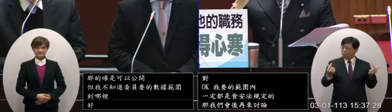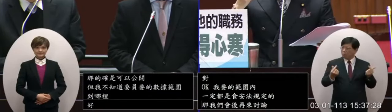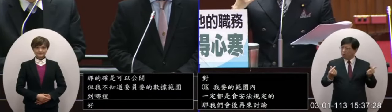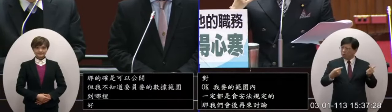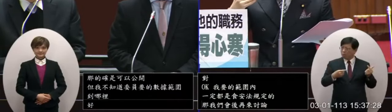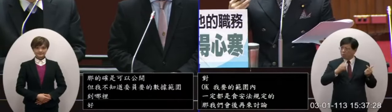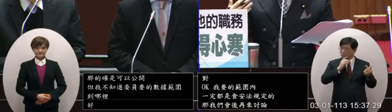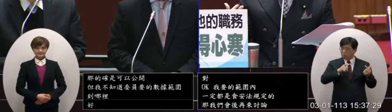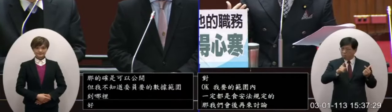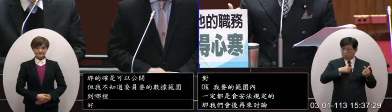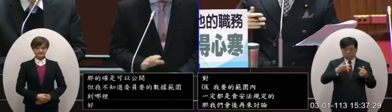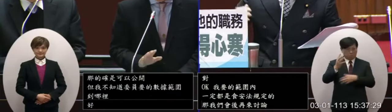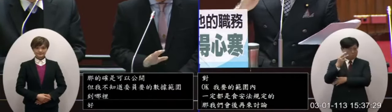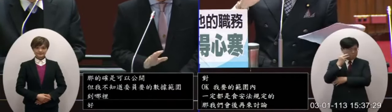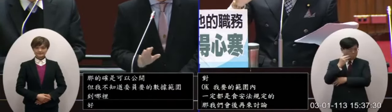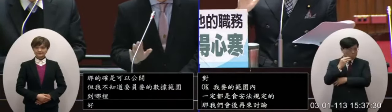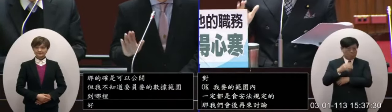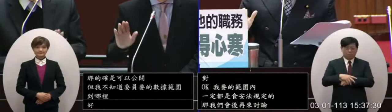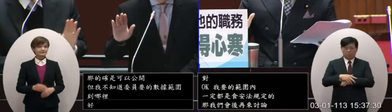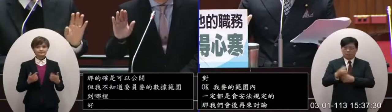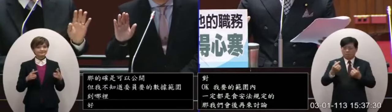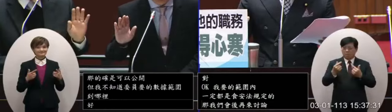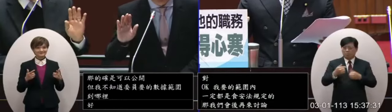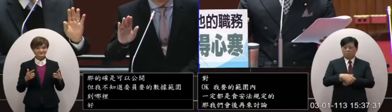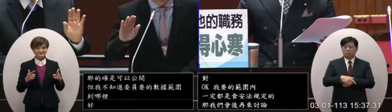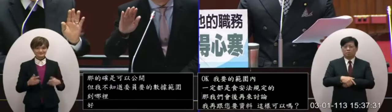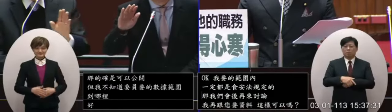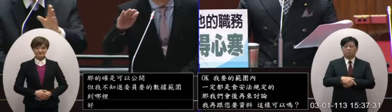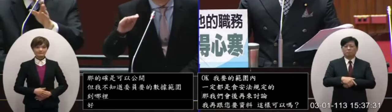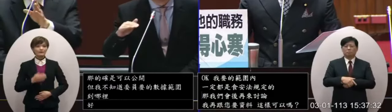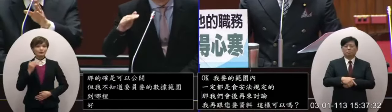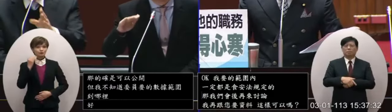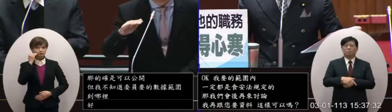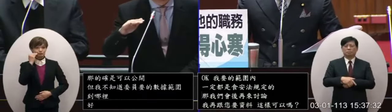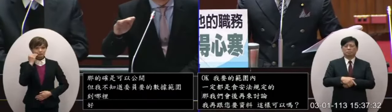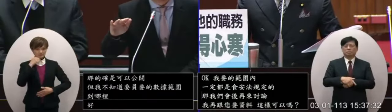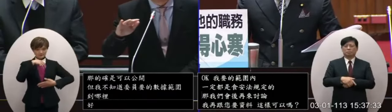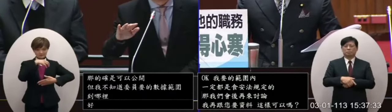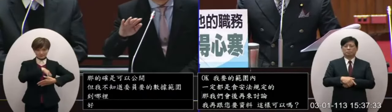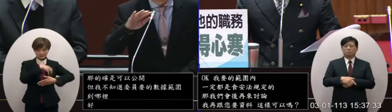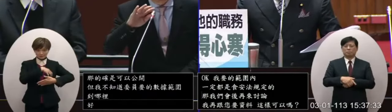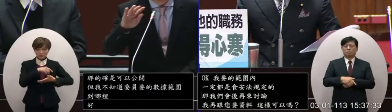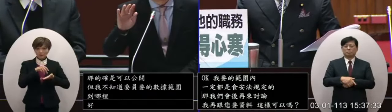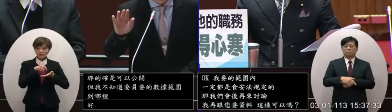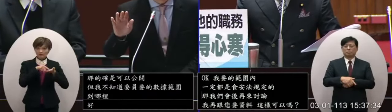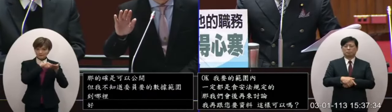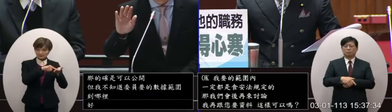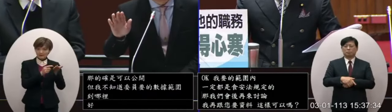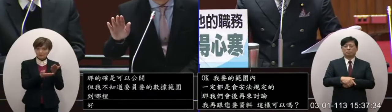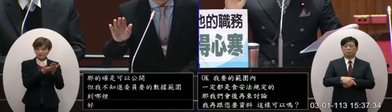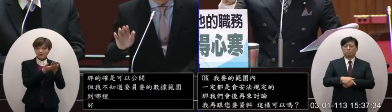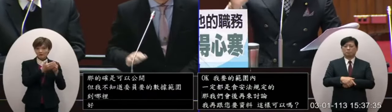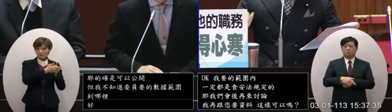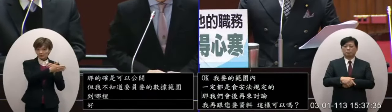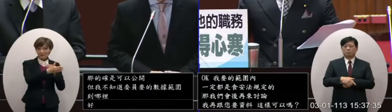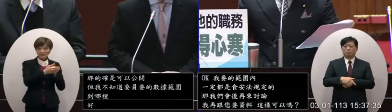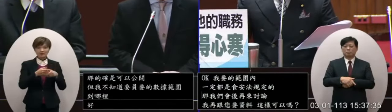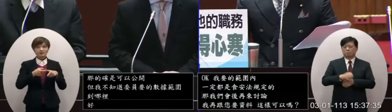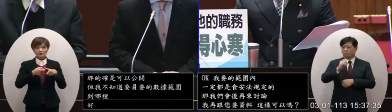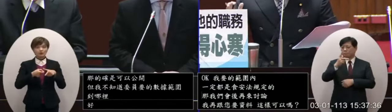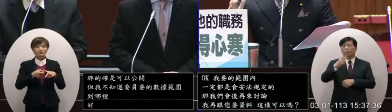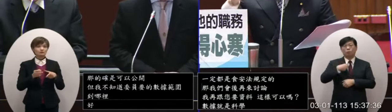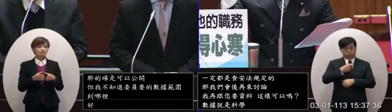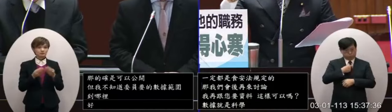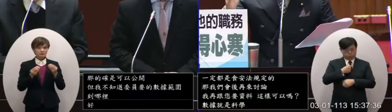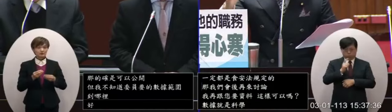像都是有政治的感觉，好像我带有恶意。 因为如果是内部的牵扯的过程的话，那个是可以不公开。 好 ，OK，